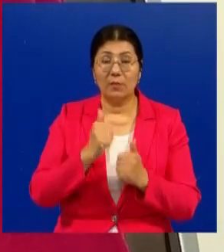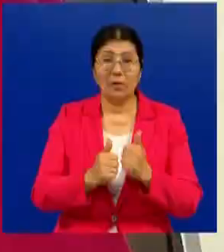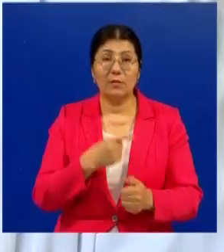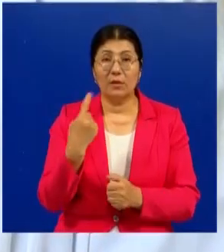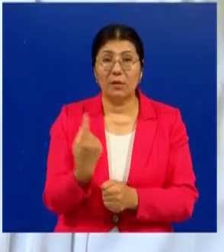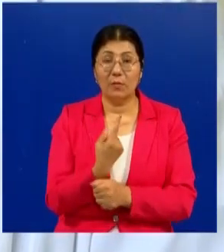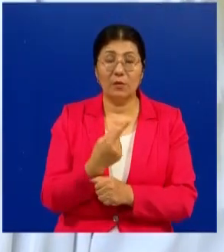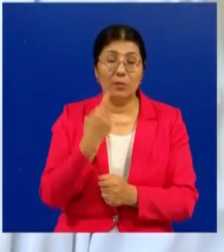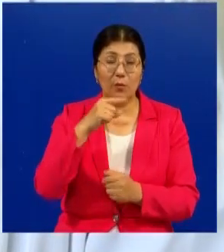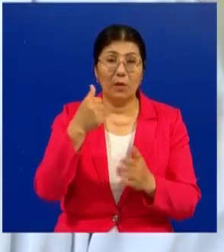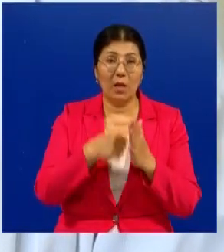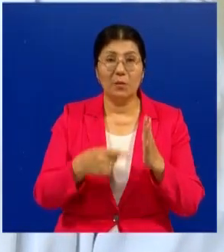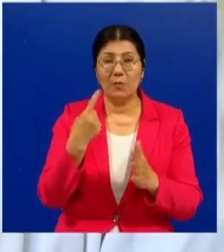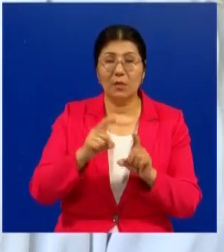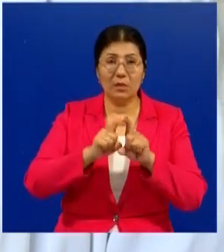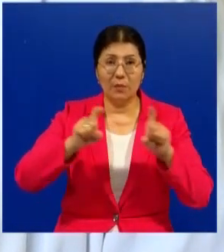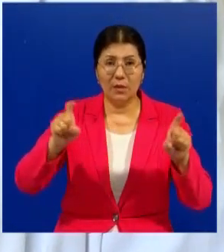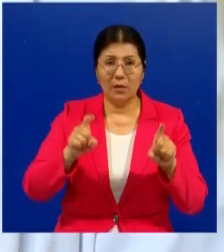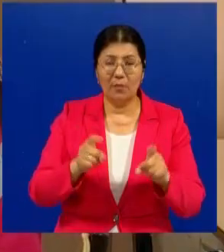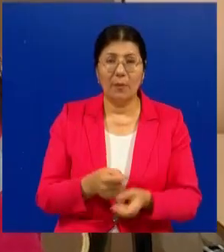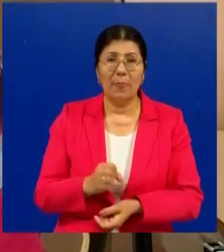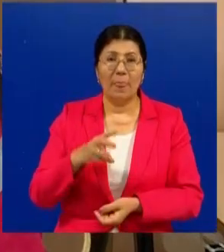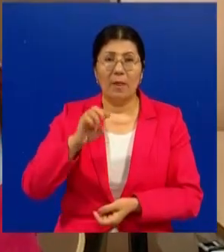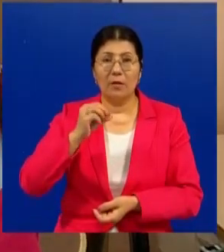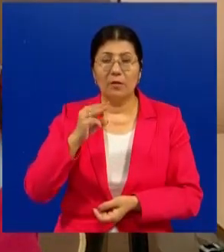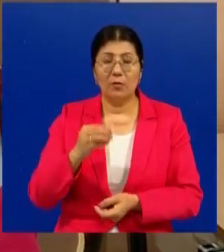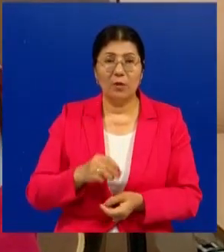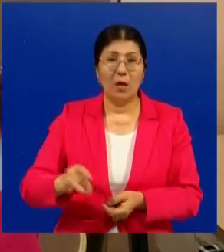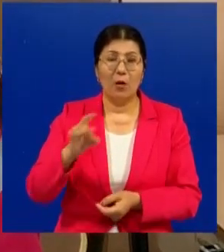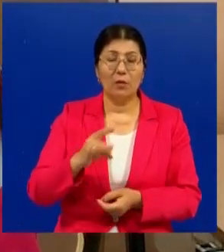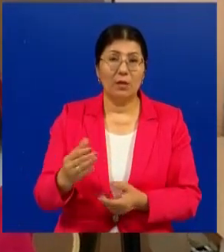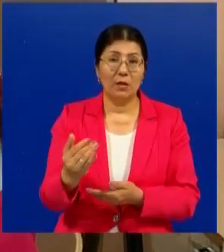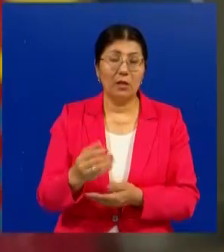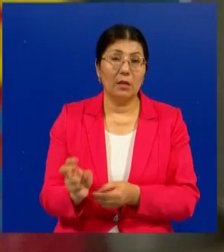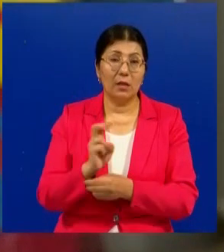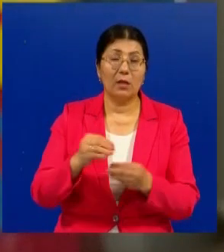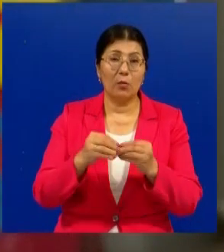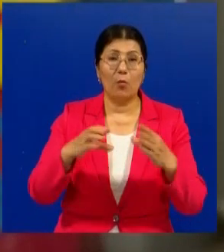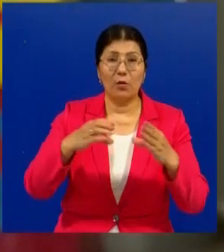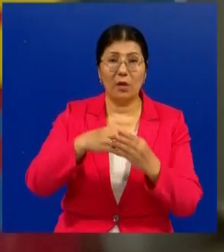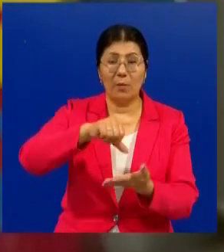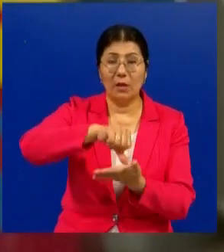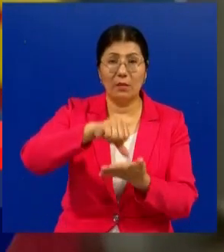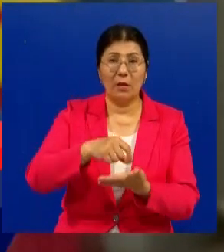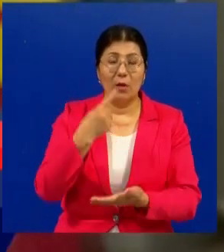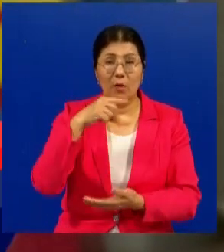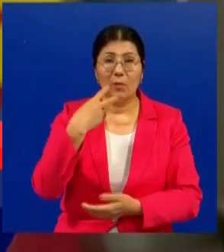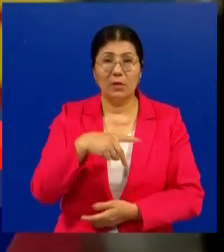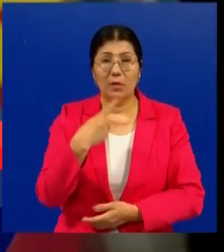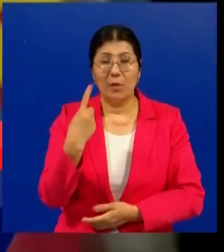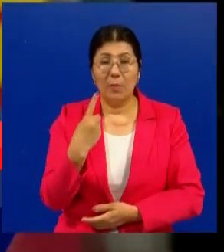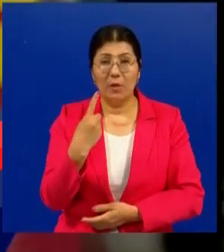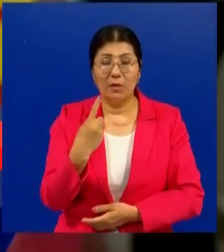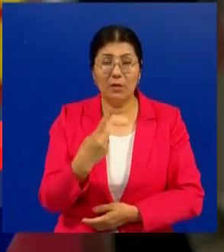өткізгендердің бірі нөмірі 61-ші мектеп. Слетке аудандардан келген 10 команда қатысты. Мен нөмірі 21-ші Әл-Фараби